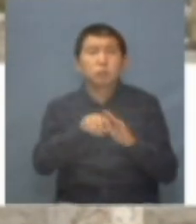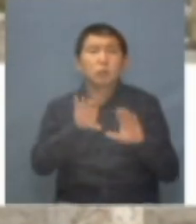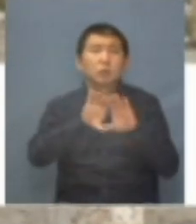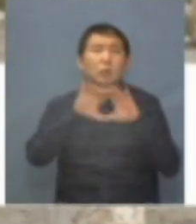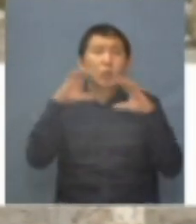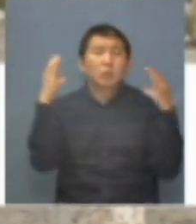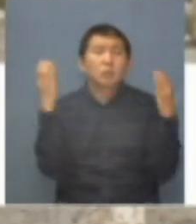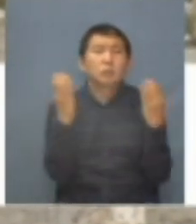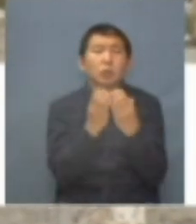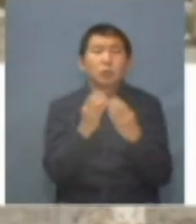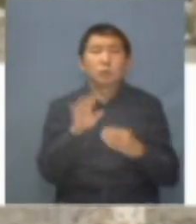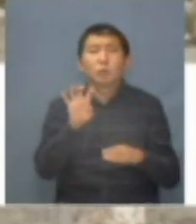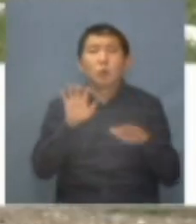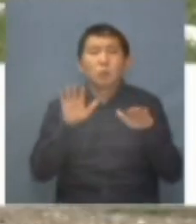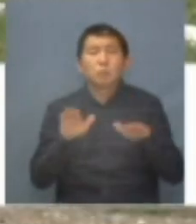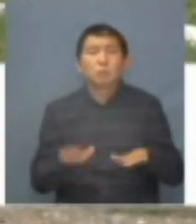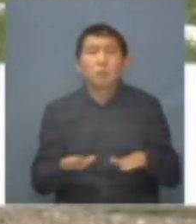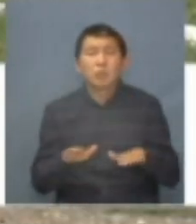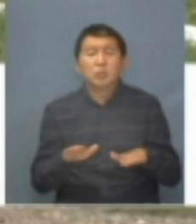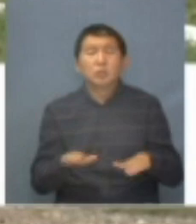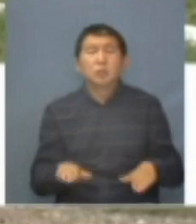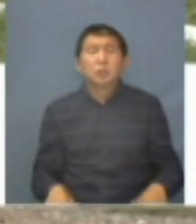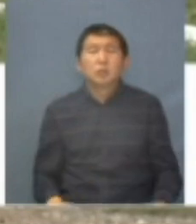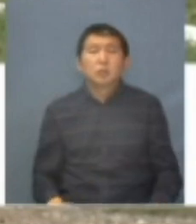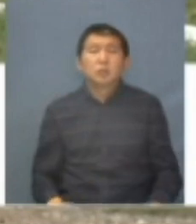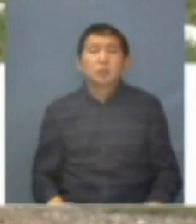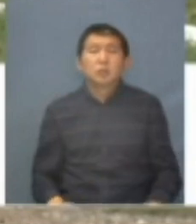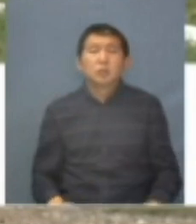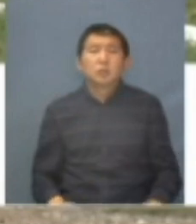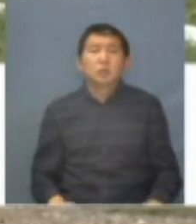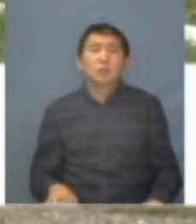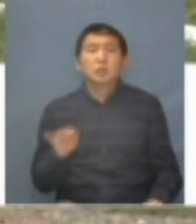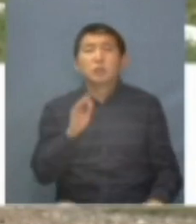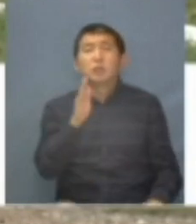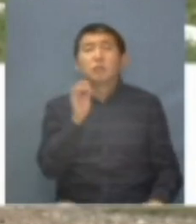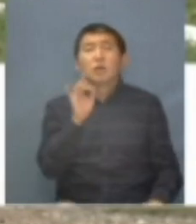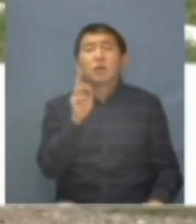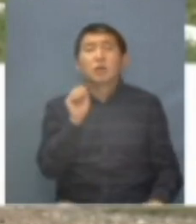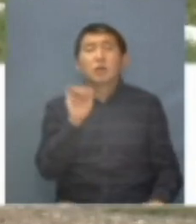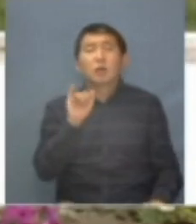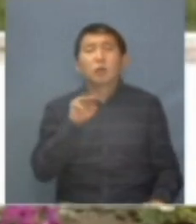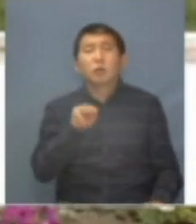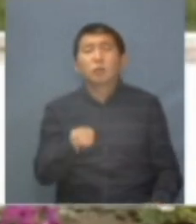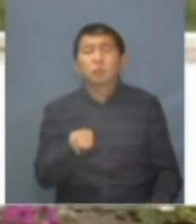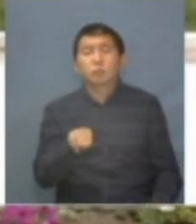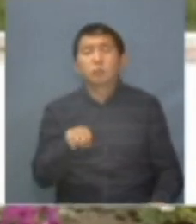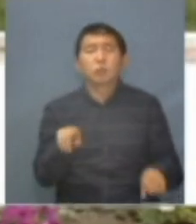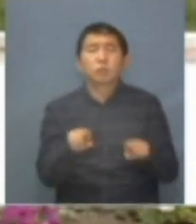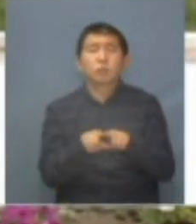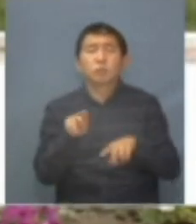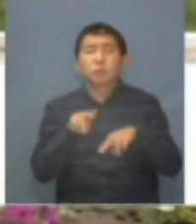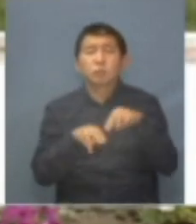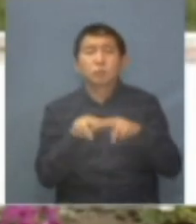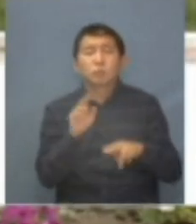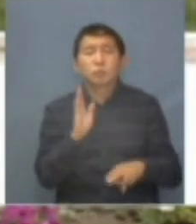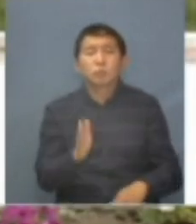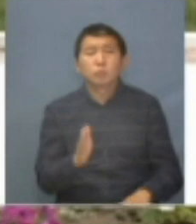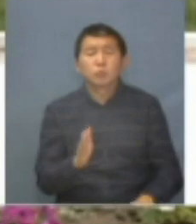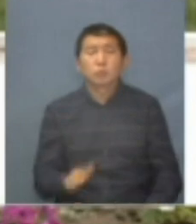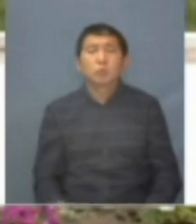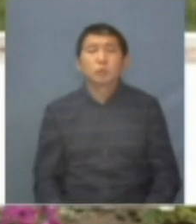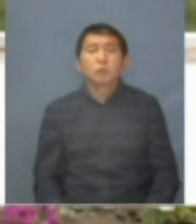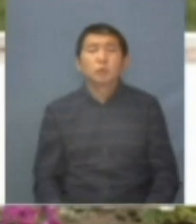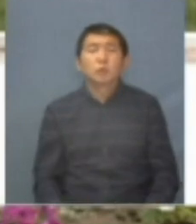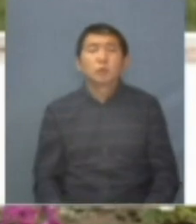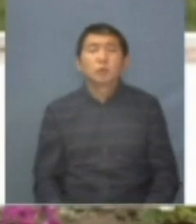орындық трибуналар орнатылды. Жүгіруге арналған жолақтар салынып, воркаут алаңы да салынбақ. Ақжарлықтар үшін тағы бір жақсы жаңалық,